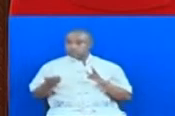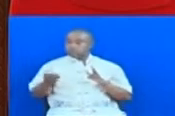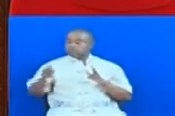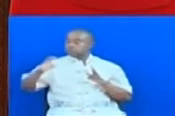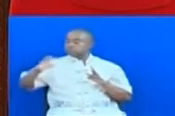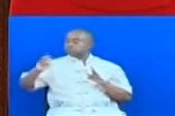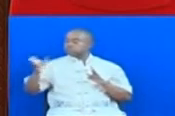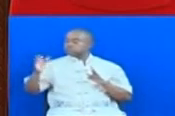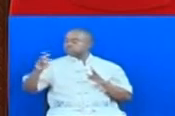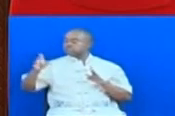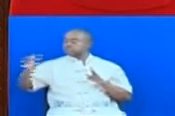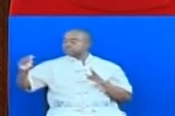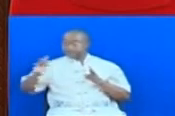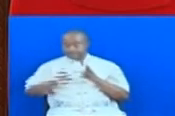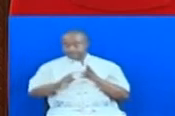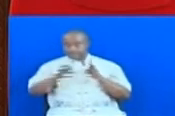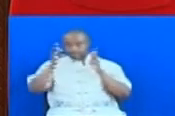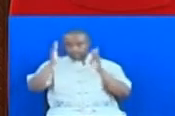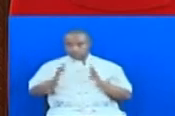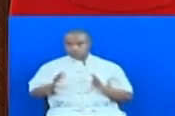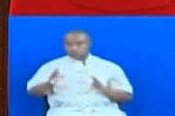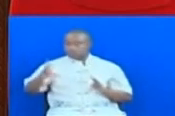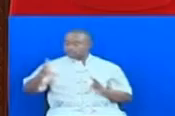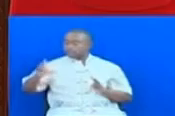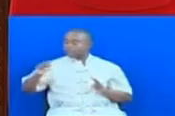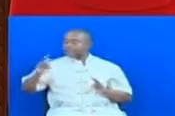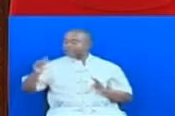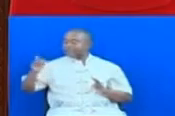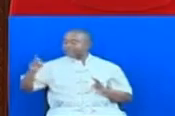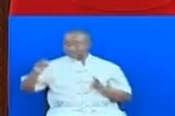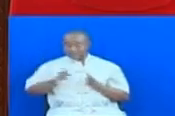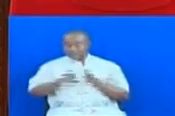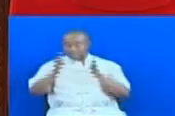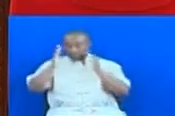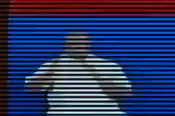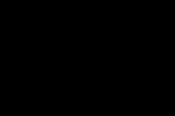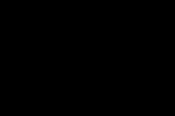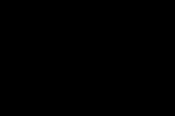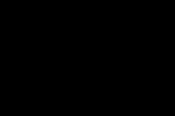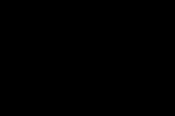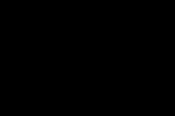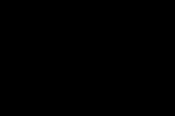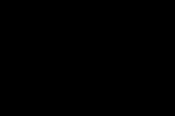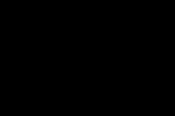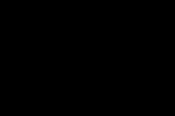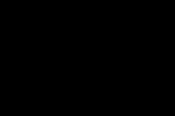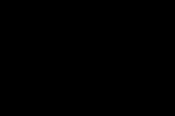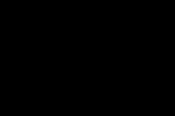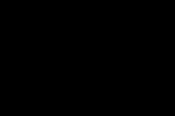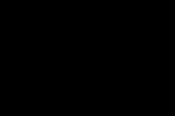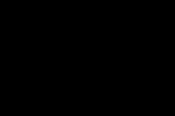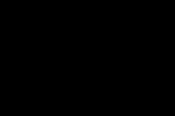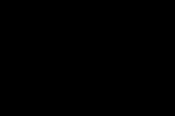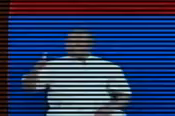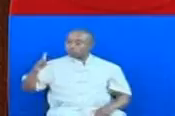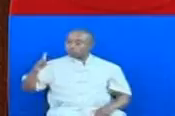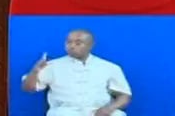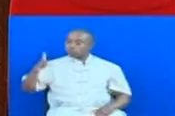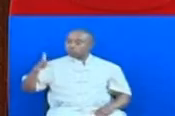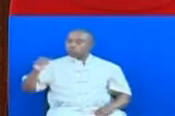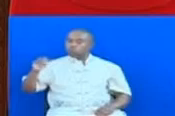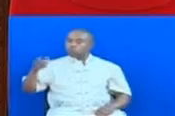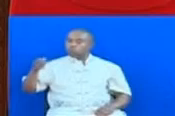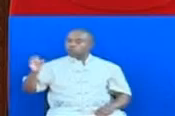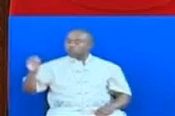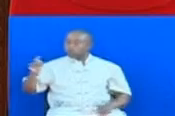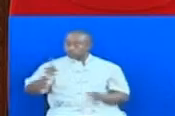Chiza; Mheshimiwa Conchester Romraza; Mheshimiwa Rea Chatanda; Mheshimiwa France Mwalongo; Mheshimiwa Dr. Kamala;